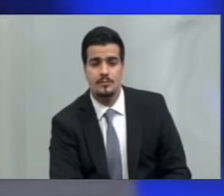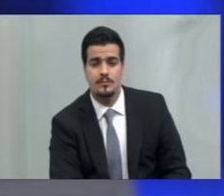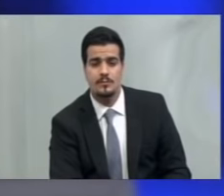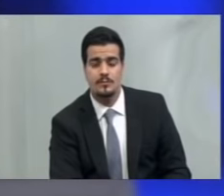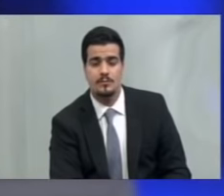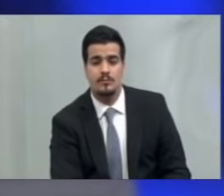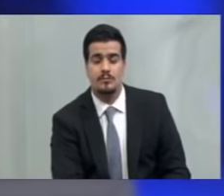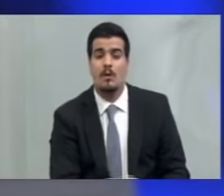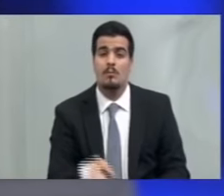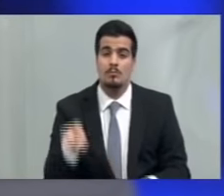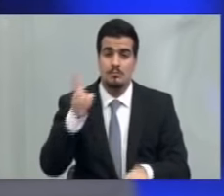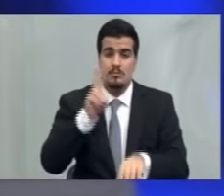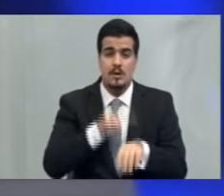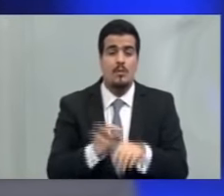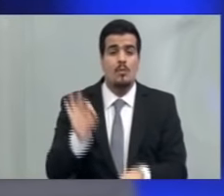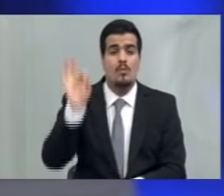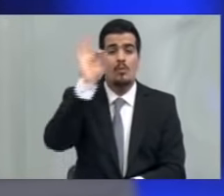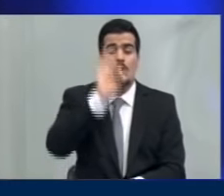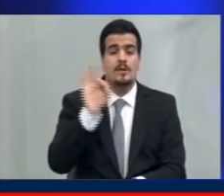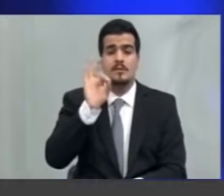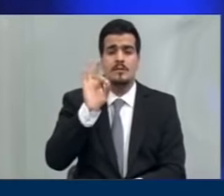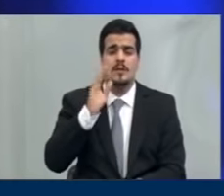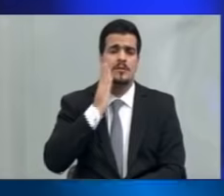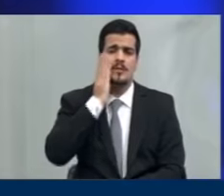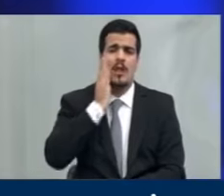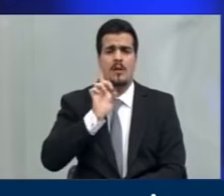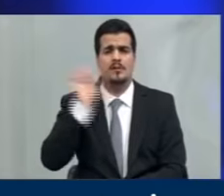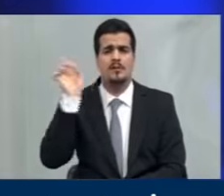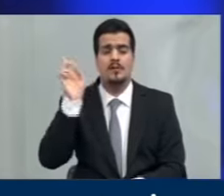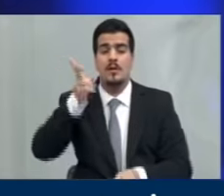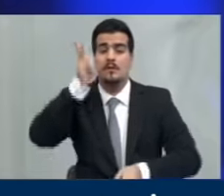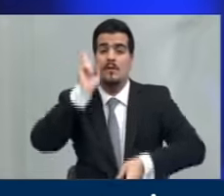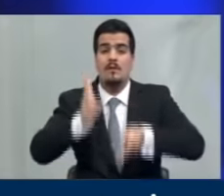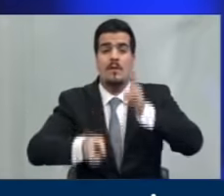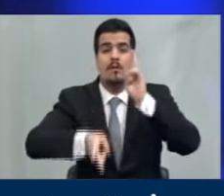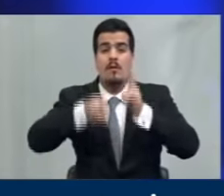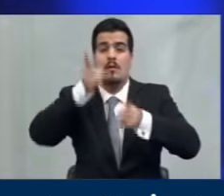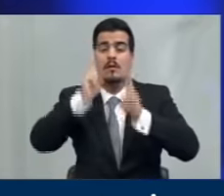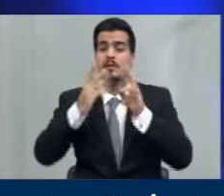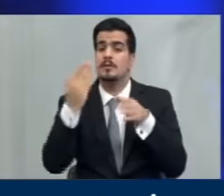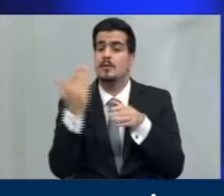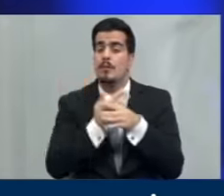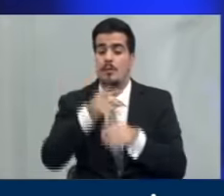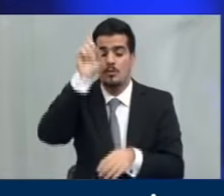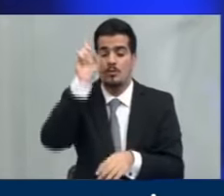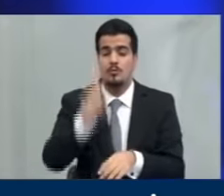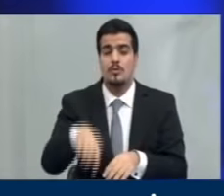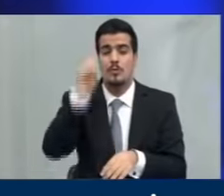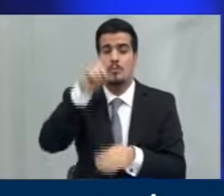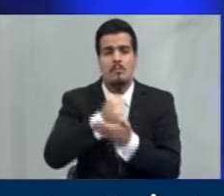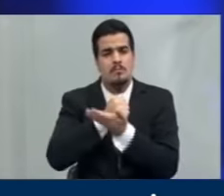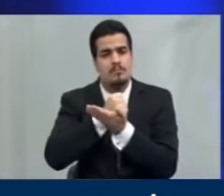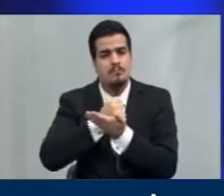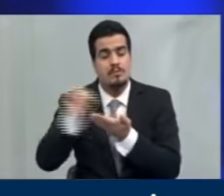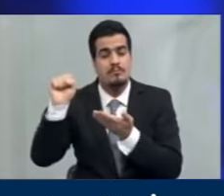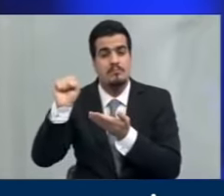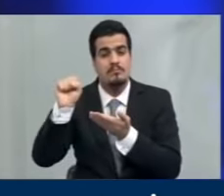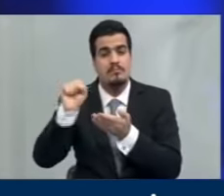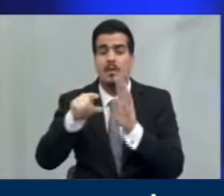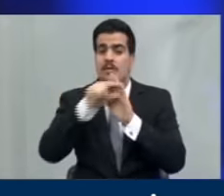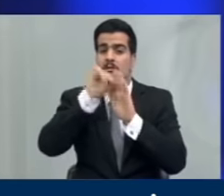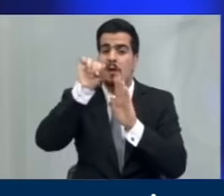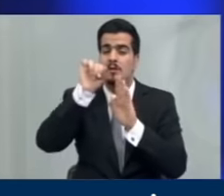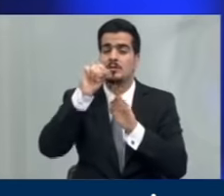هذا وأقيمت في قاعدة سبايكر بتكريت الاحتفالية المركزية بيوم النصر على داعش الإرهابي.